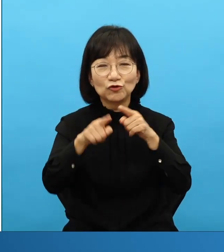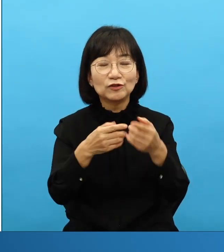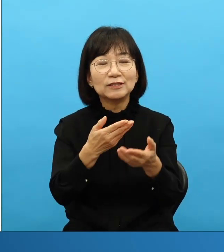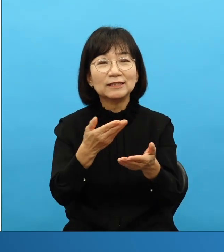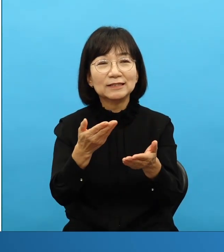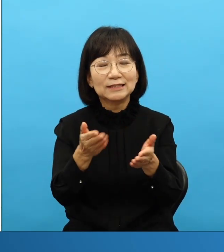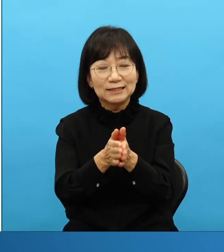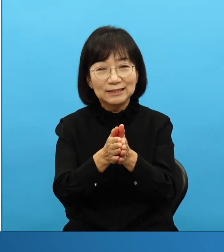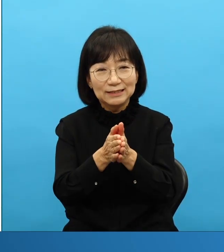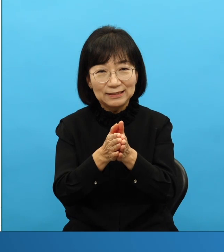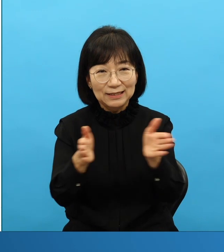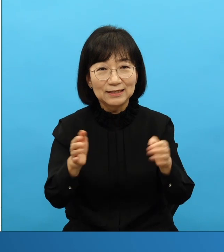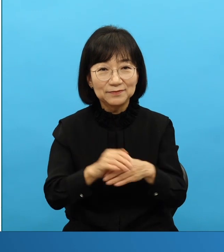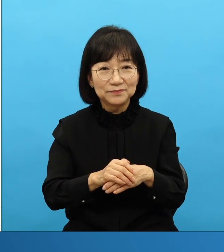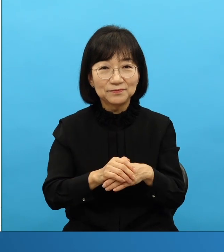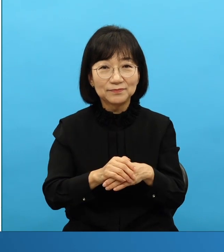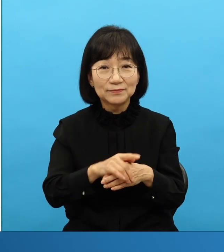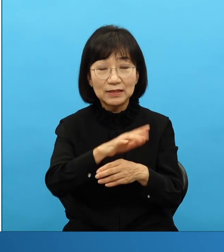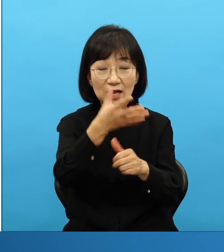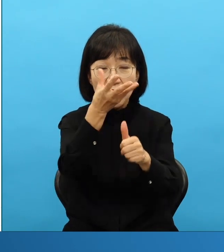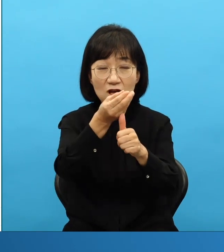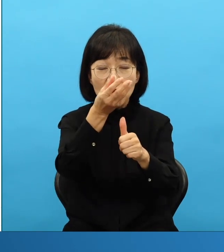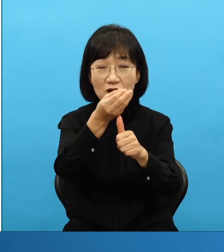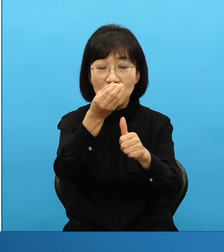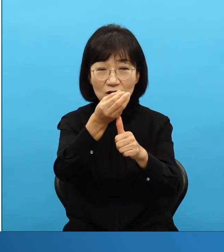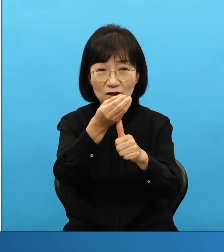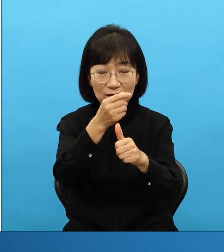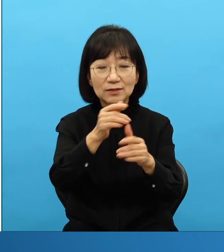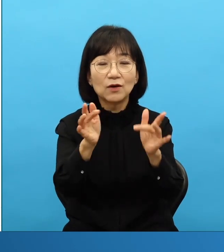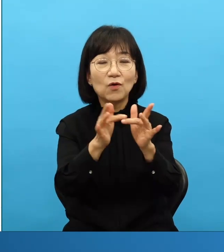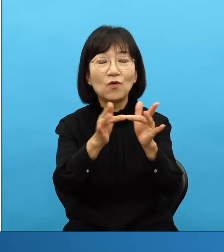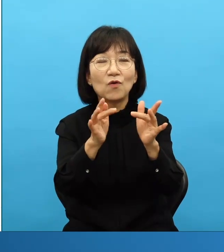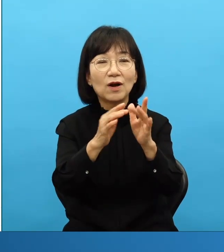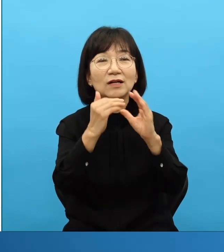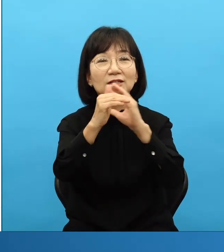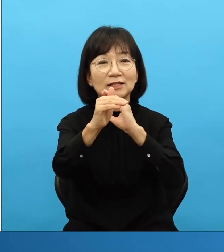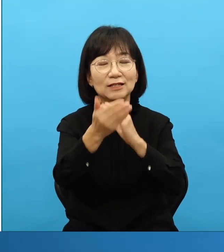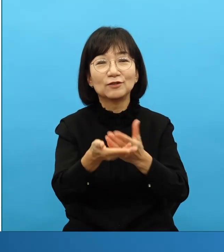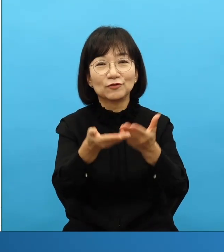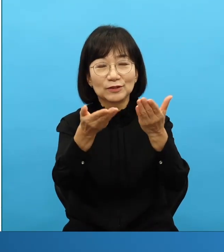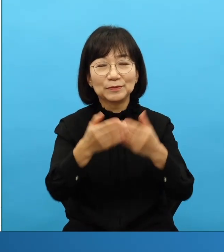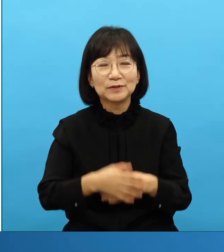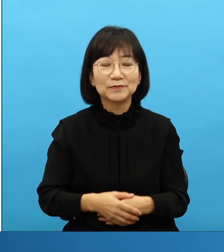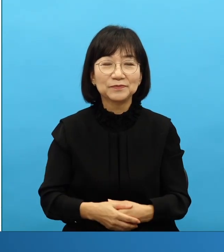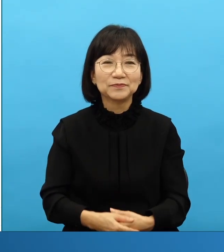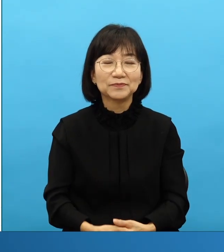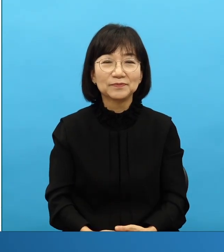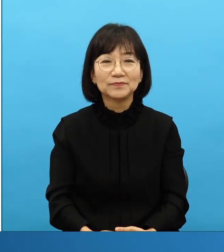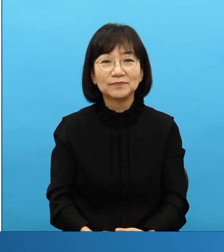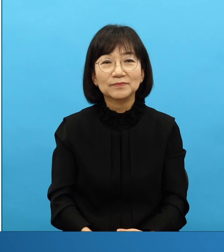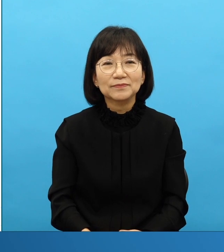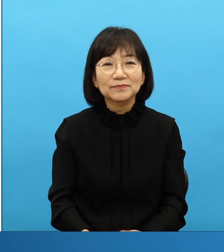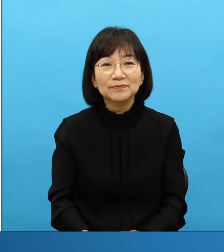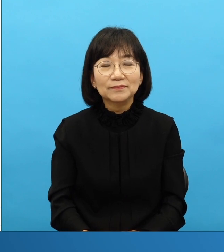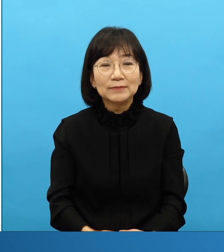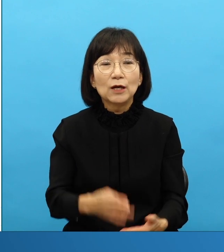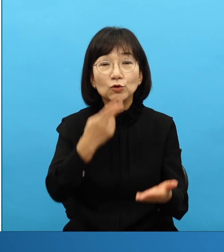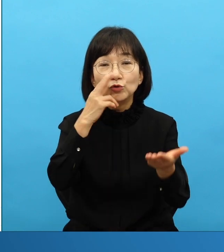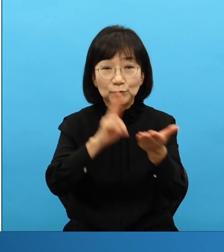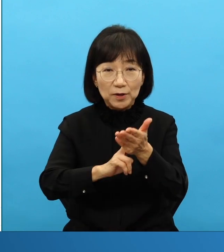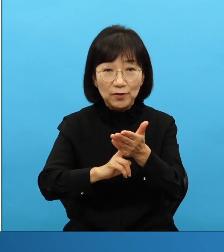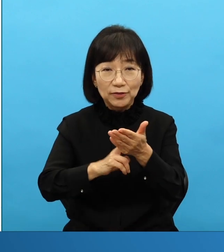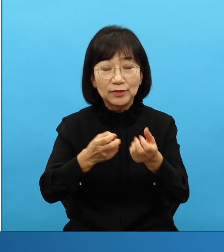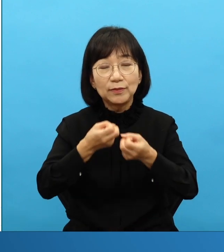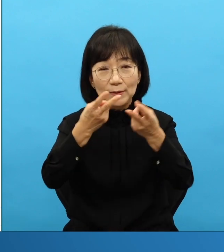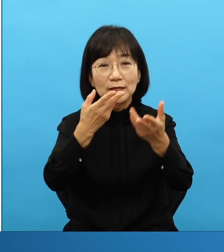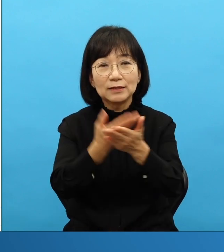RTS 홈페이지에서 온라인으로 접수받으며 제출 서류는 홈페이지에서 서류를 다운받아 작성해 우편으로 제출해야